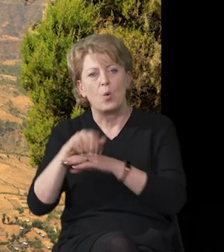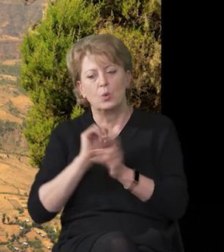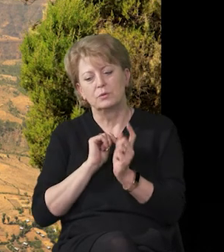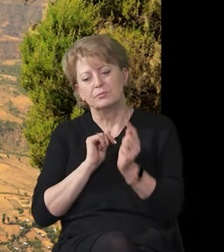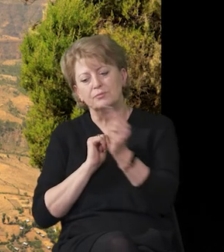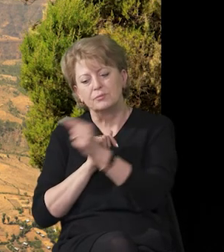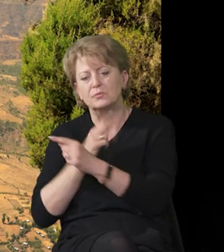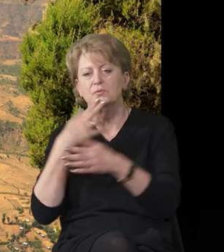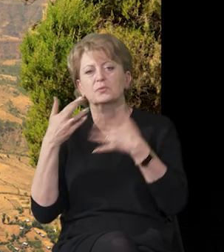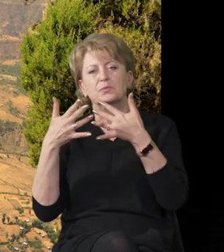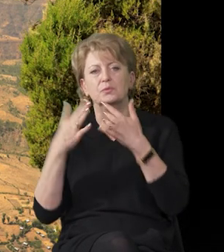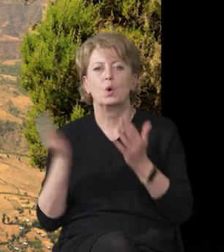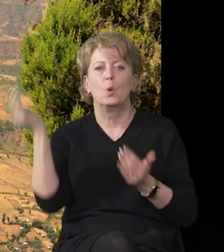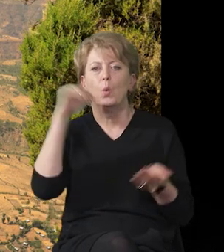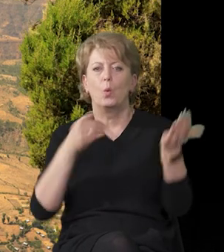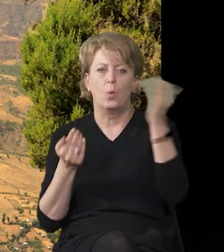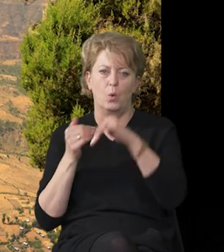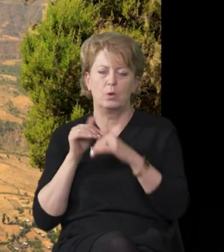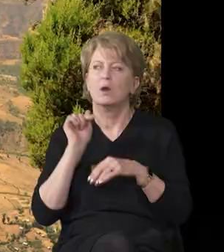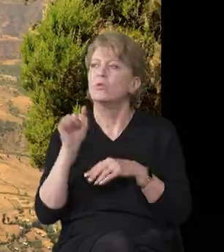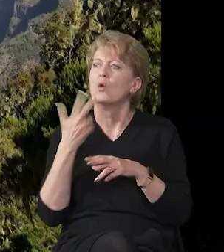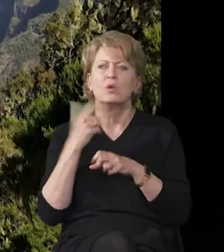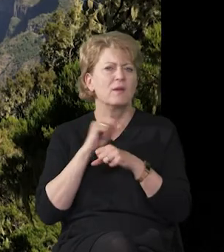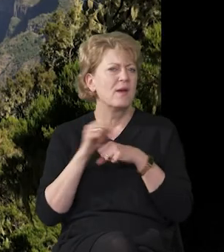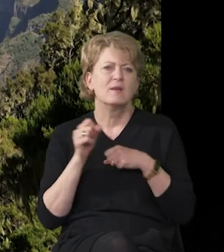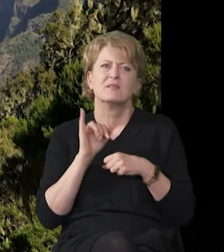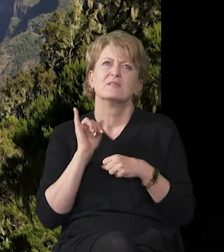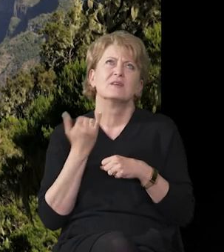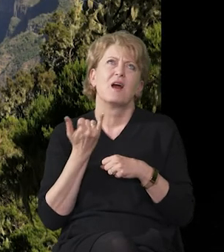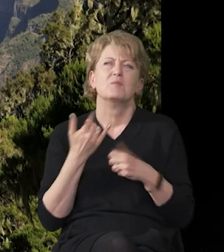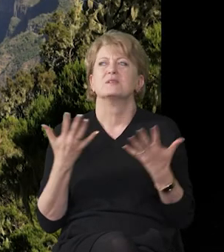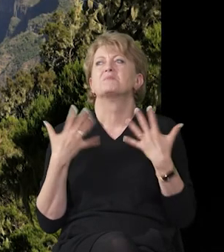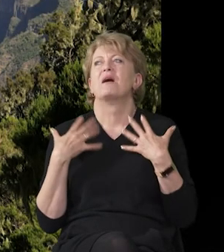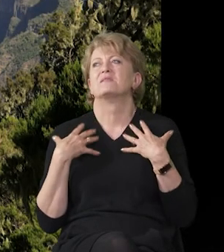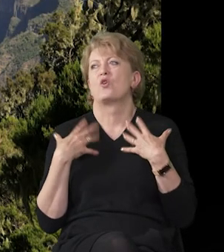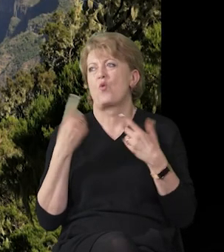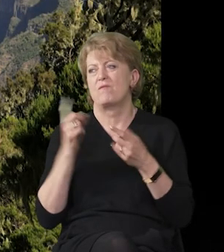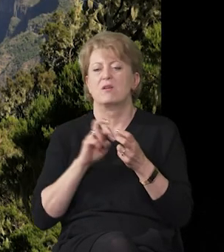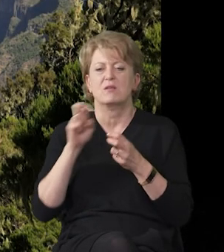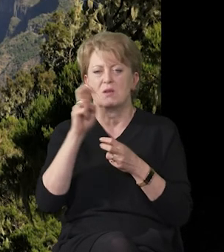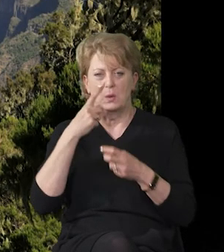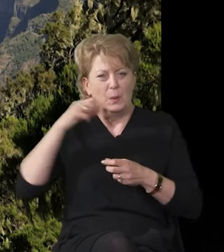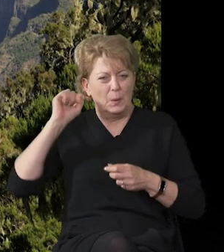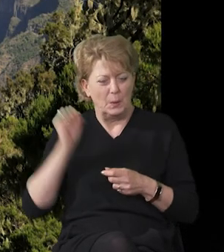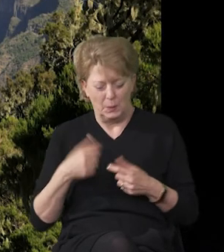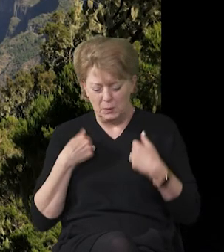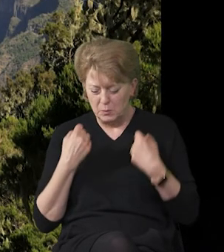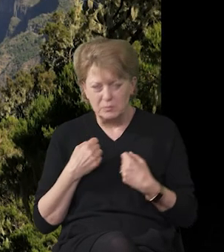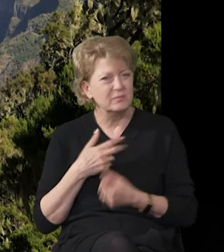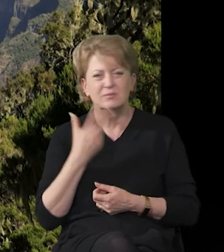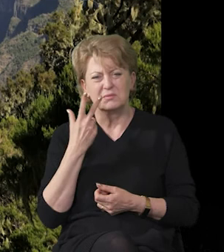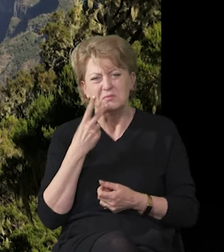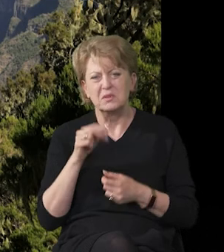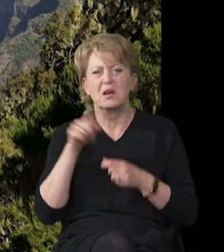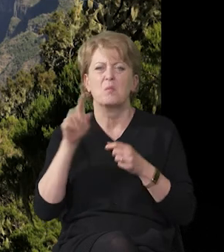nie jest jakiś niesamowicie duży wyczyn spacerować po tych górach, bo to w zasadzie jest taki bardzo wysoki